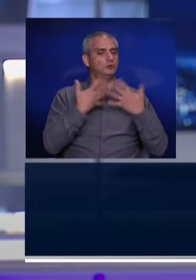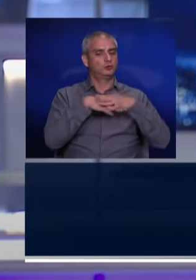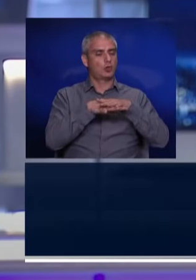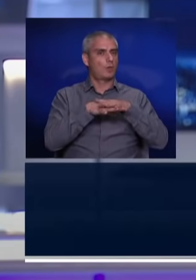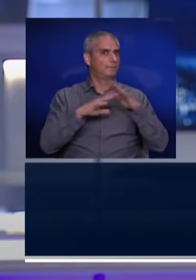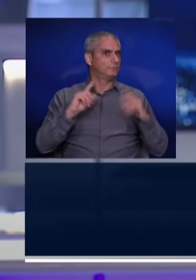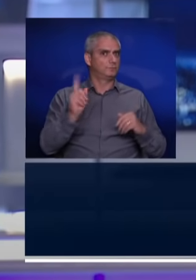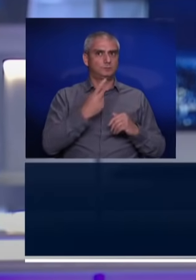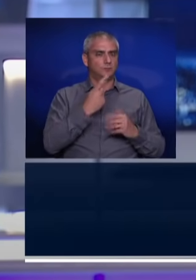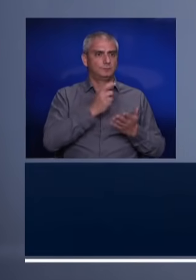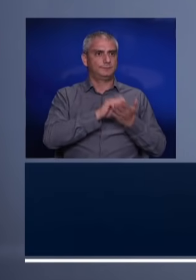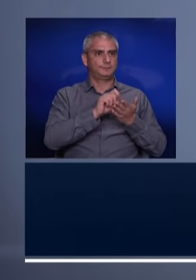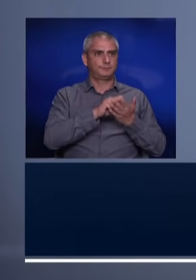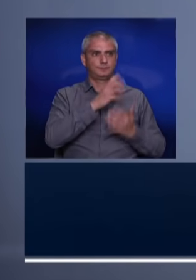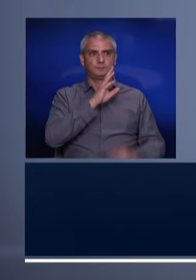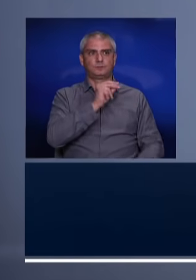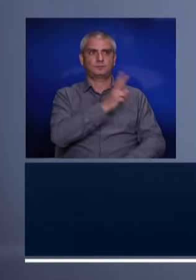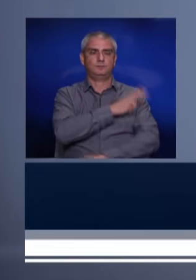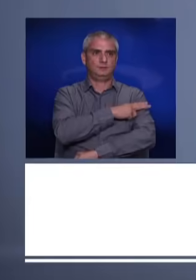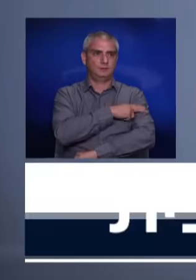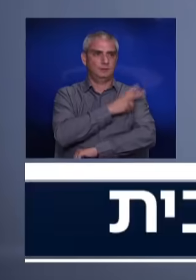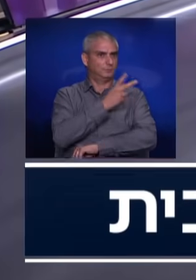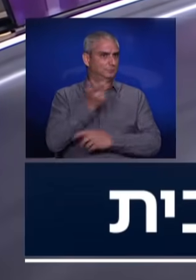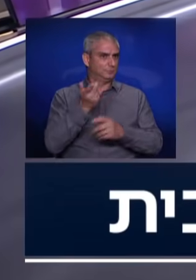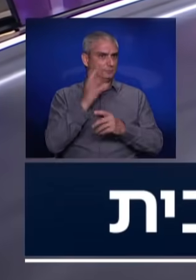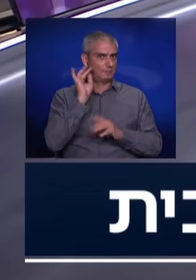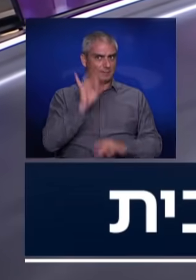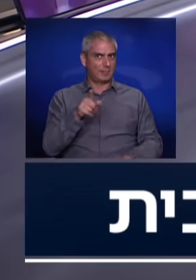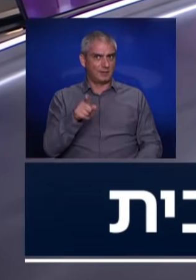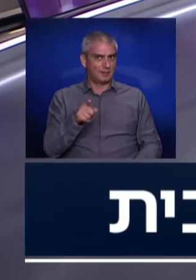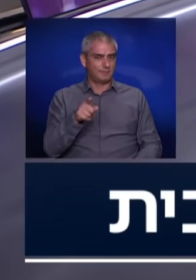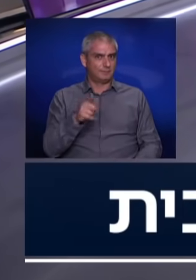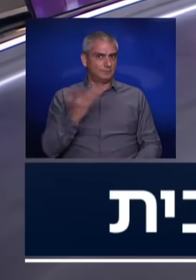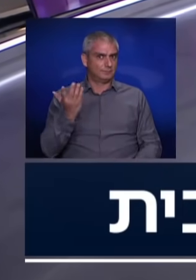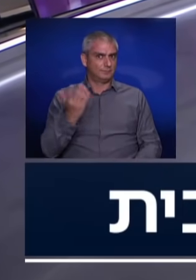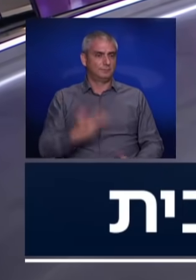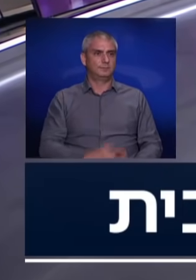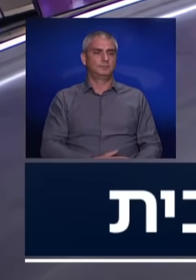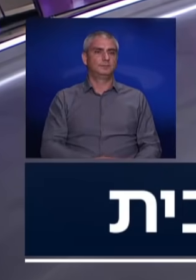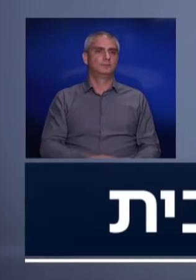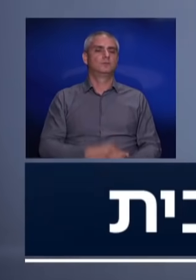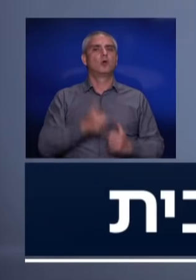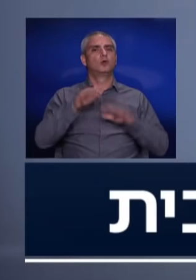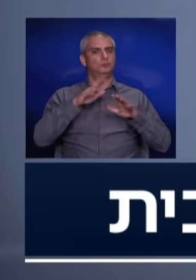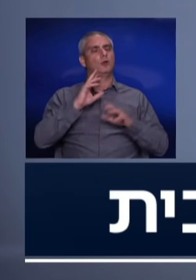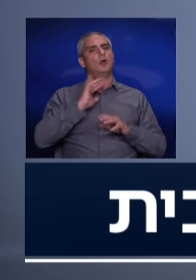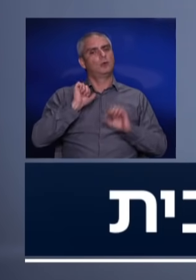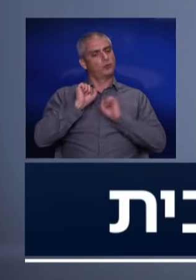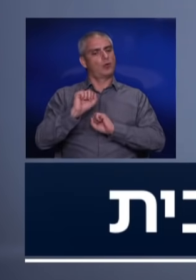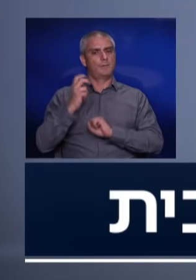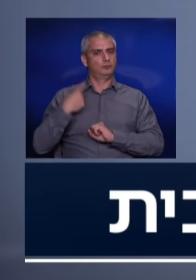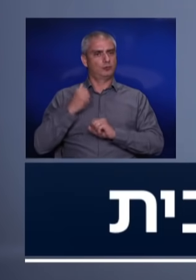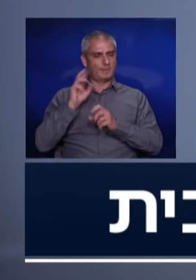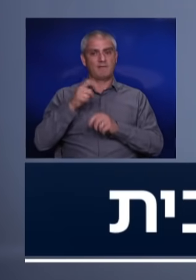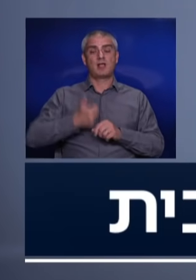הזה, משה שטיינמץ כתבנו לענייני המשטרה, במשטרה בכלל מתנגדים לערב את השבק. כן, למרות שראש הממשלה אנחנו יודעים תומך בלהכניס את השבק, וגם ראש